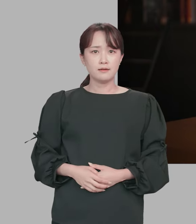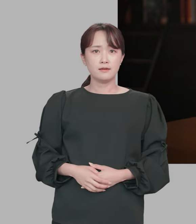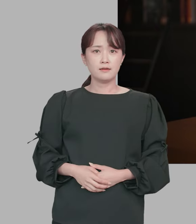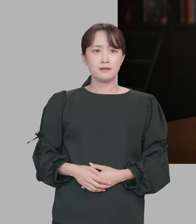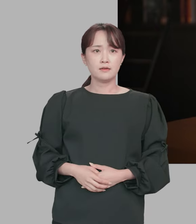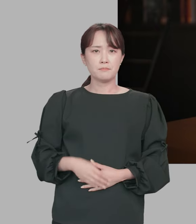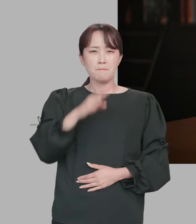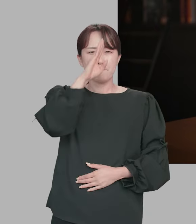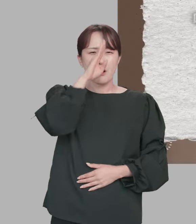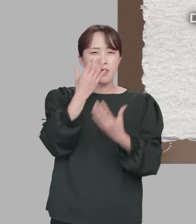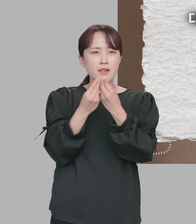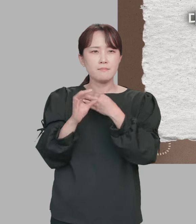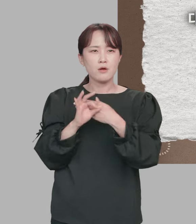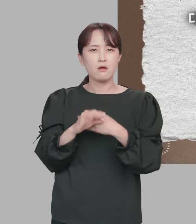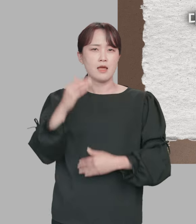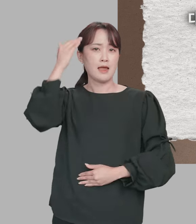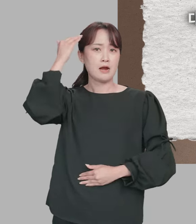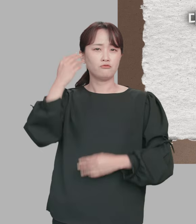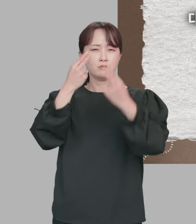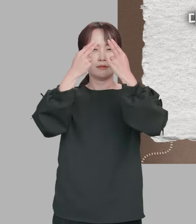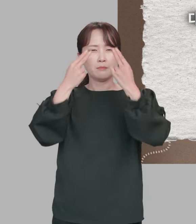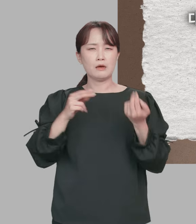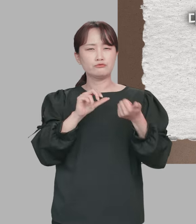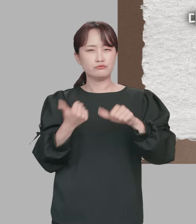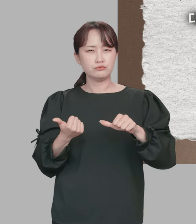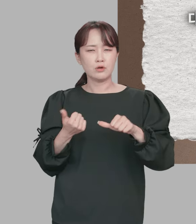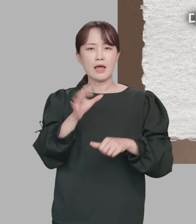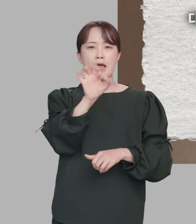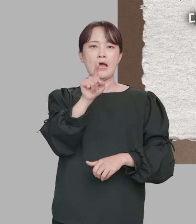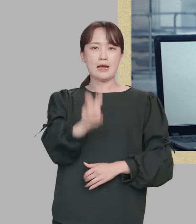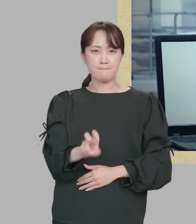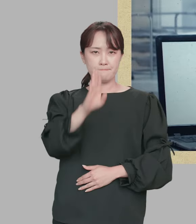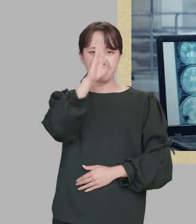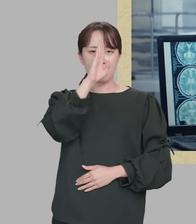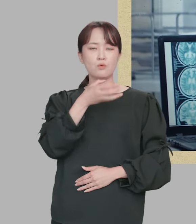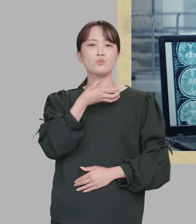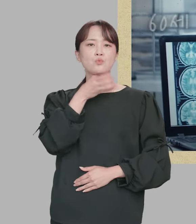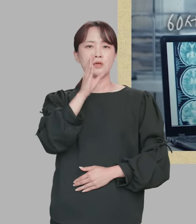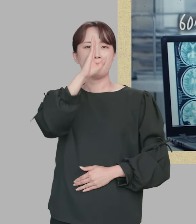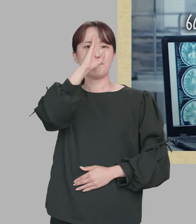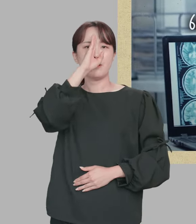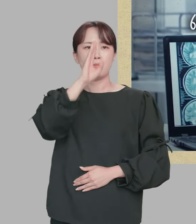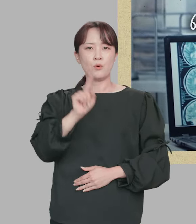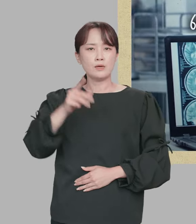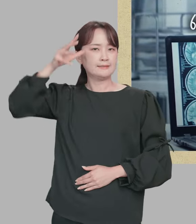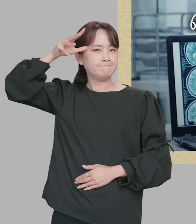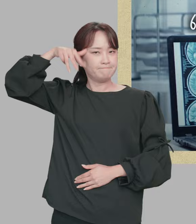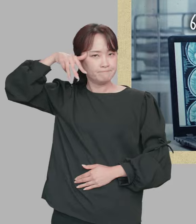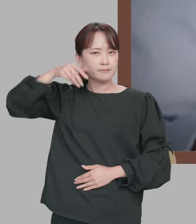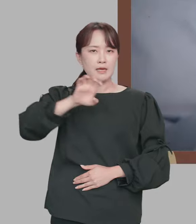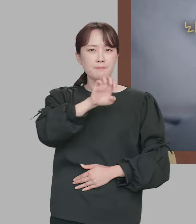구체적인 질환으로 얘기하자면 한국인의 사망 원인 부동의 1위인 암, 그리고 노인 질환의 대표격인